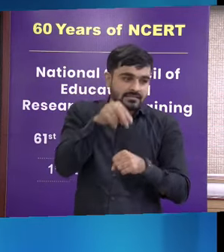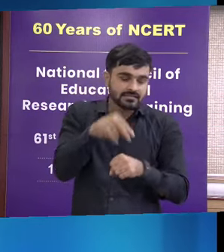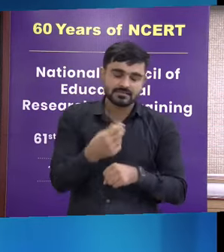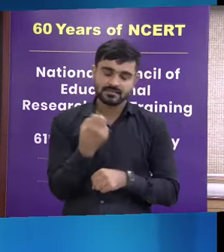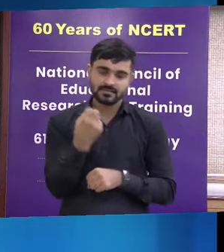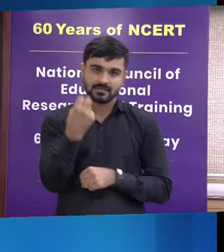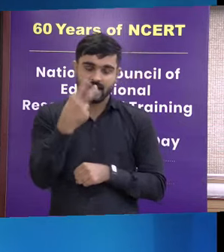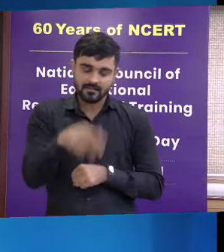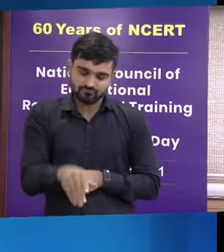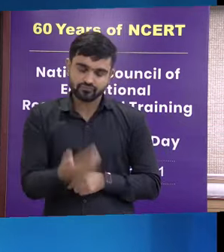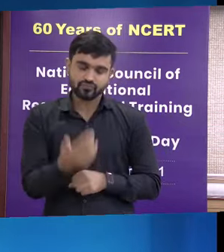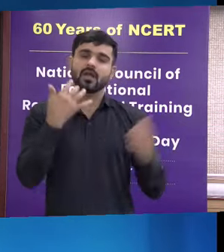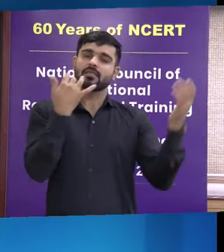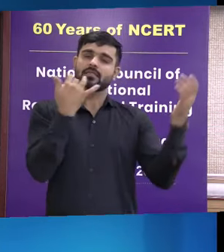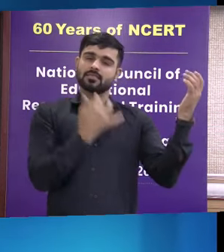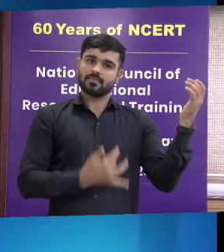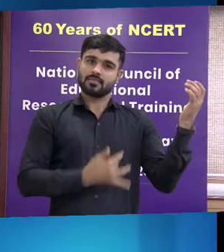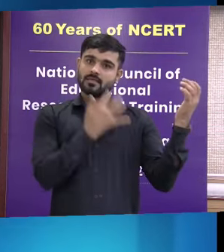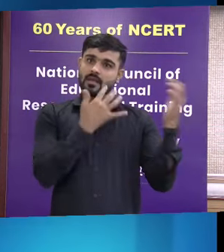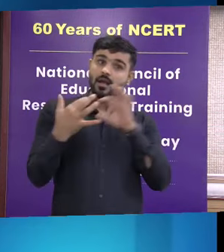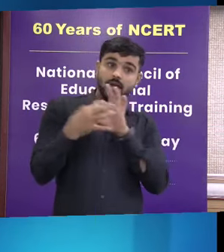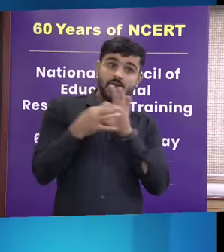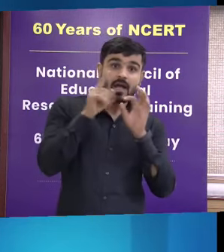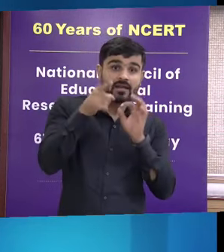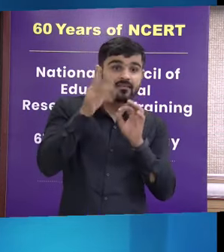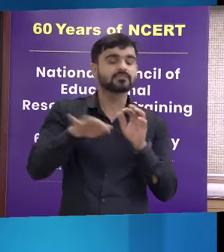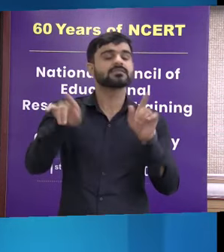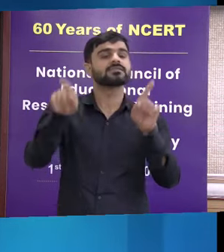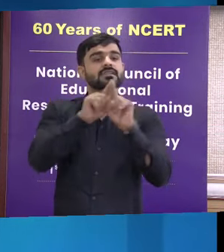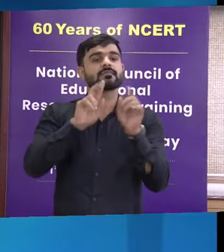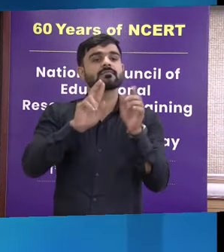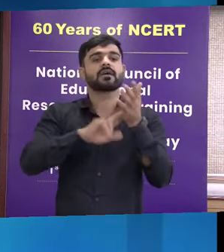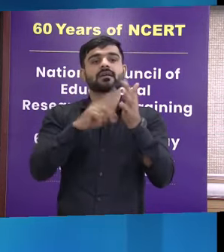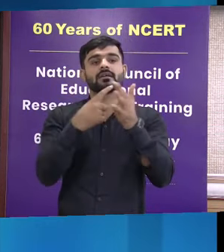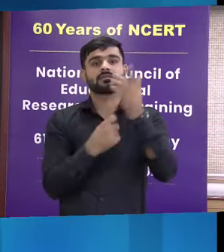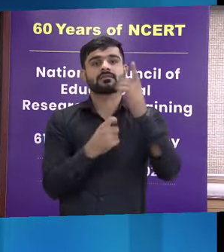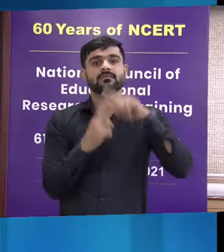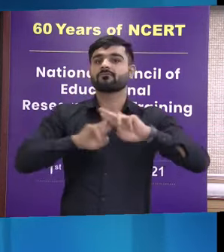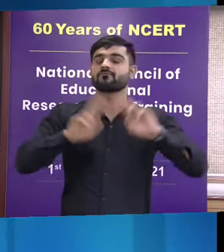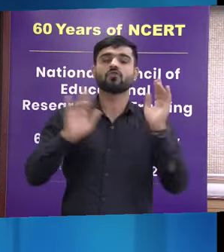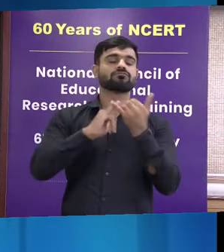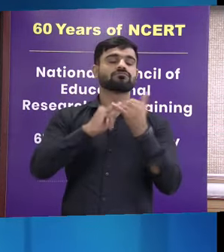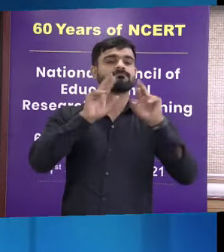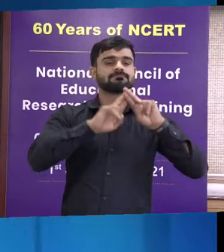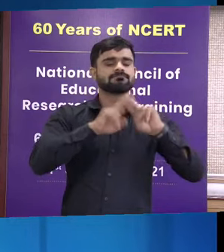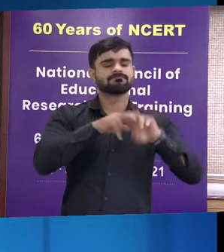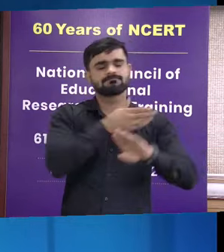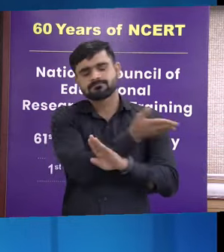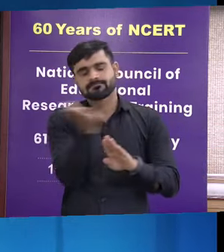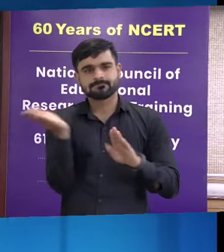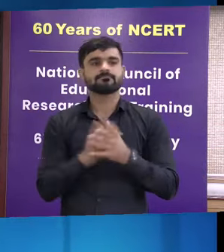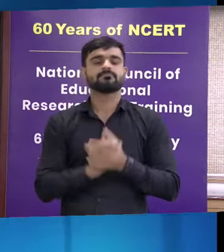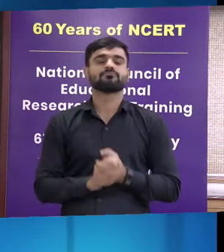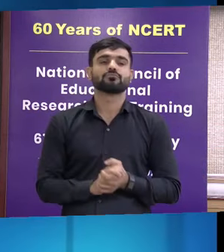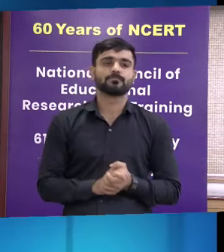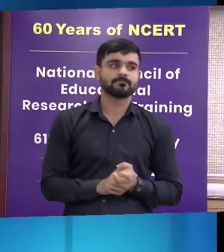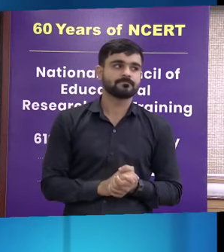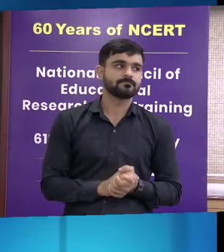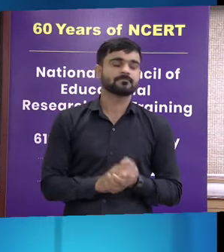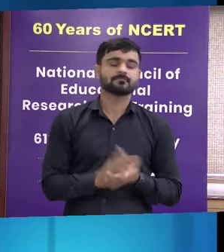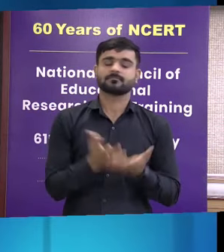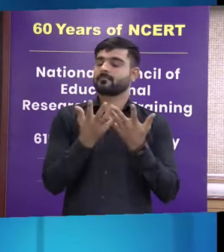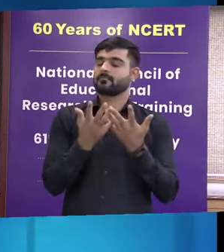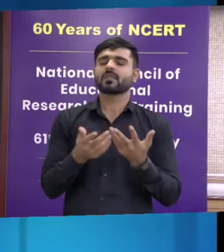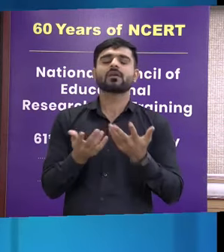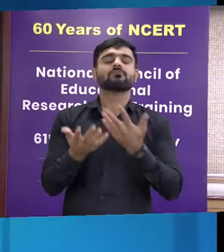मां सरस्वती के वाहक भी हैं, उसी प्रकार से एनसीईआरटी के संपूर्ण सदस्य एक साथ मिलकर इस अमृत का